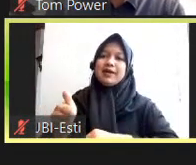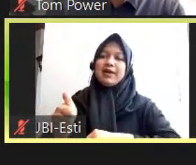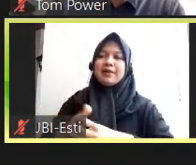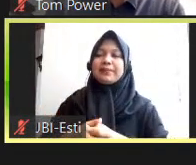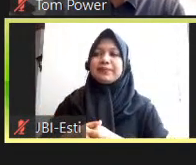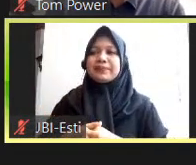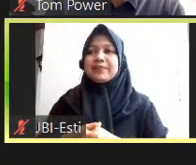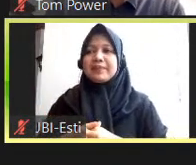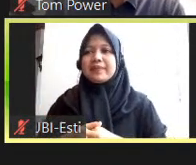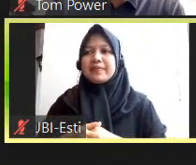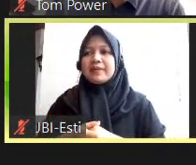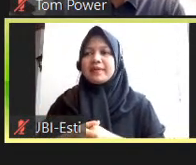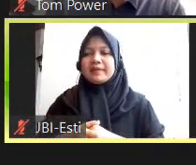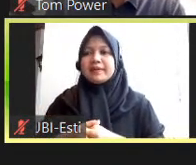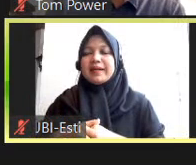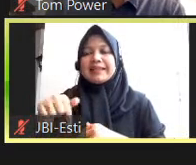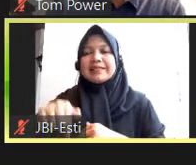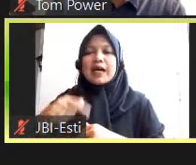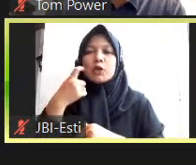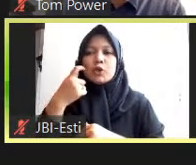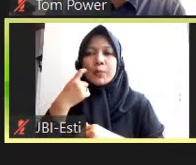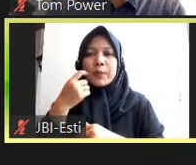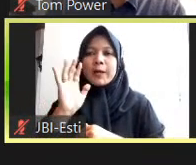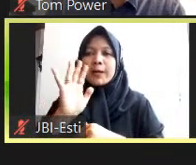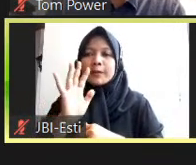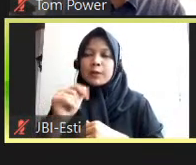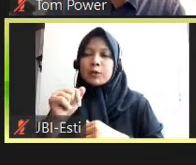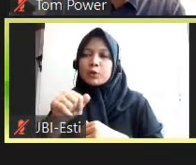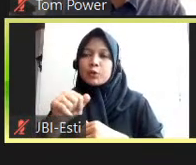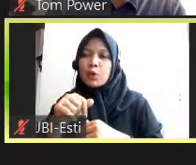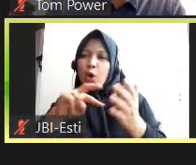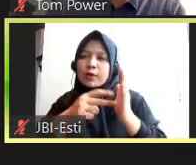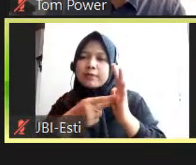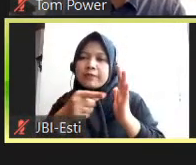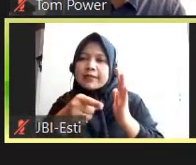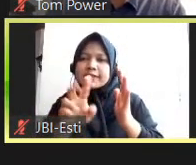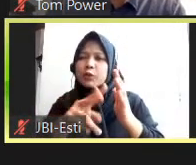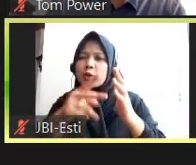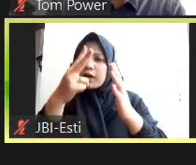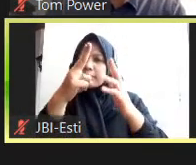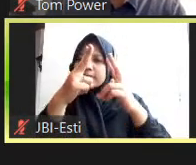dicoba diperluas pemaknaannya. Nah, bentuk